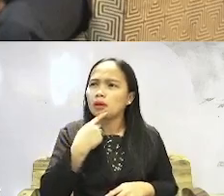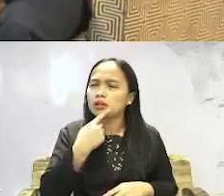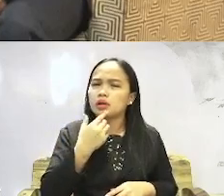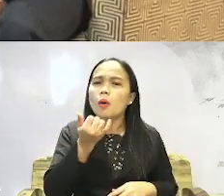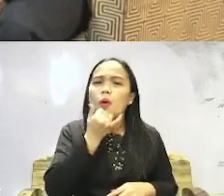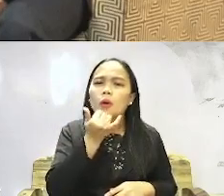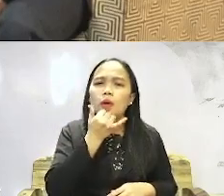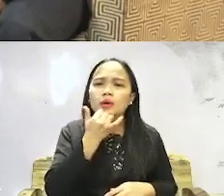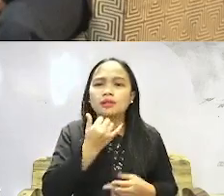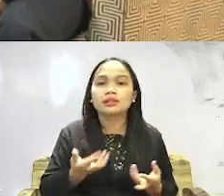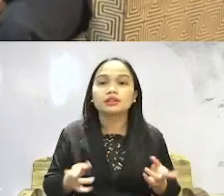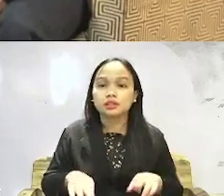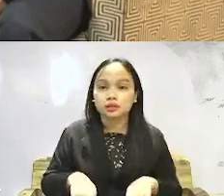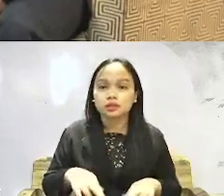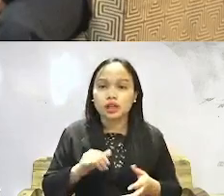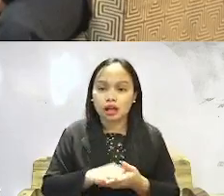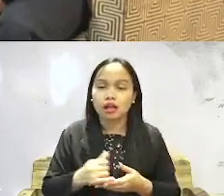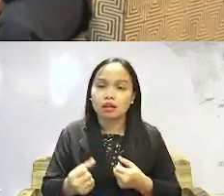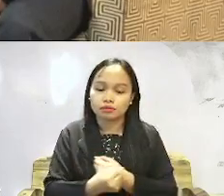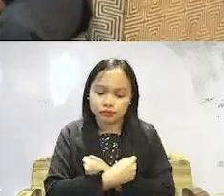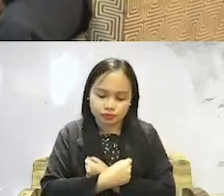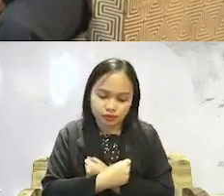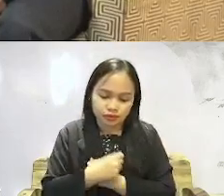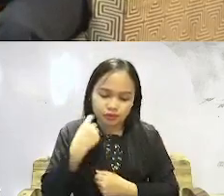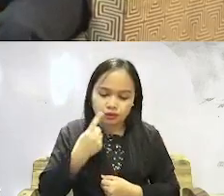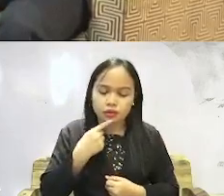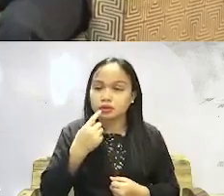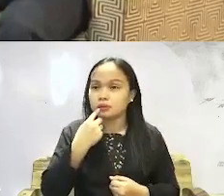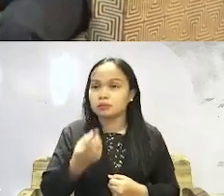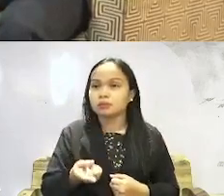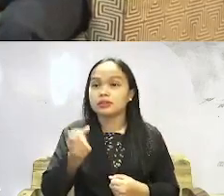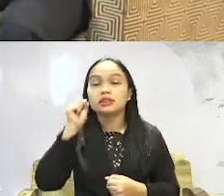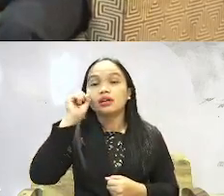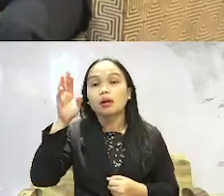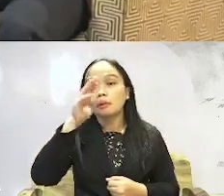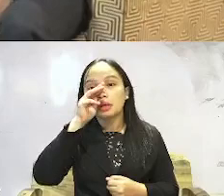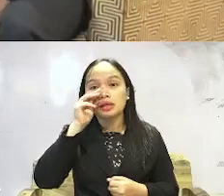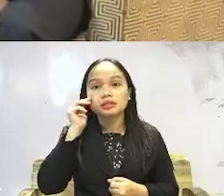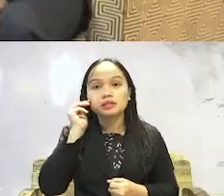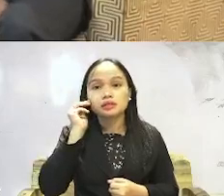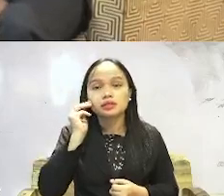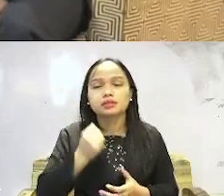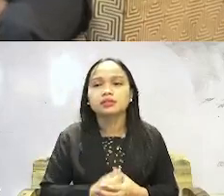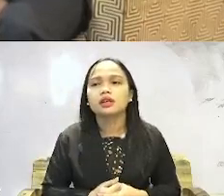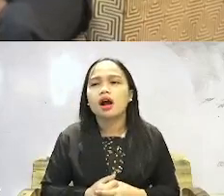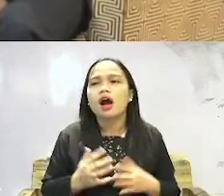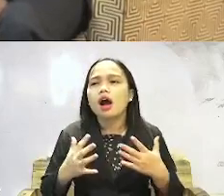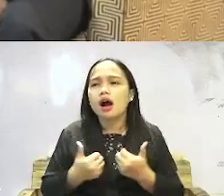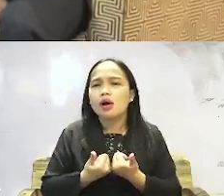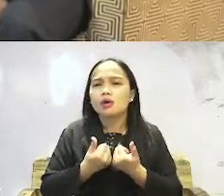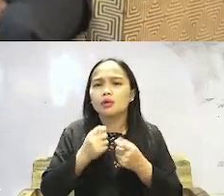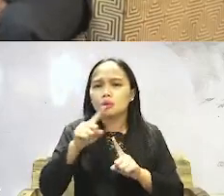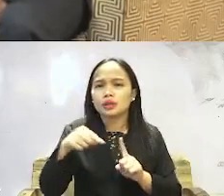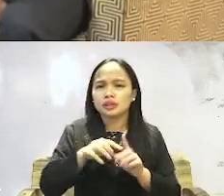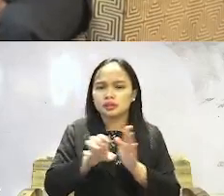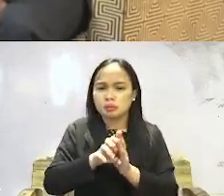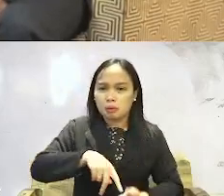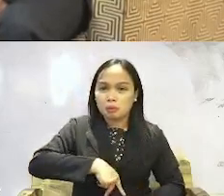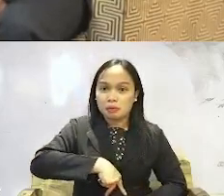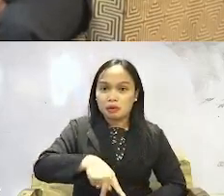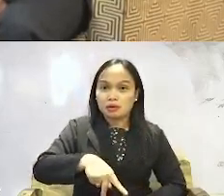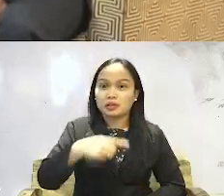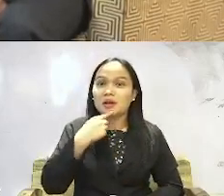bunga, yung pagmamahal na yan. Di ba yung binigay na example ni Sir Maki noon, paano kung nabuntis ka, sasabihin mo,